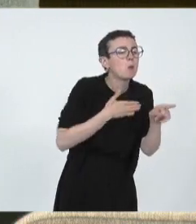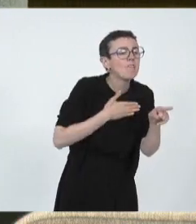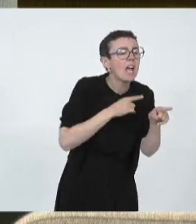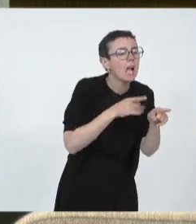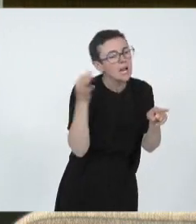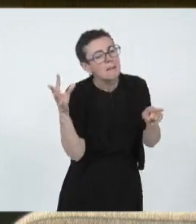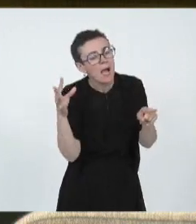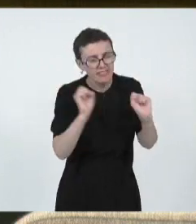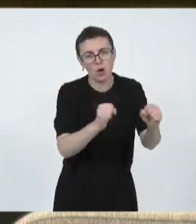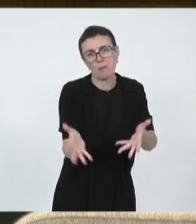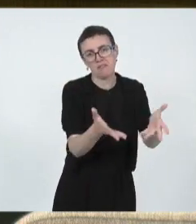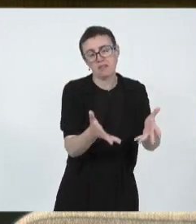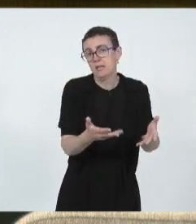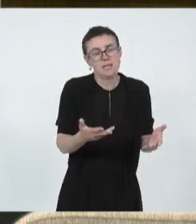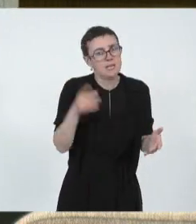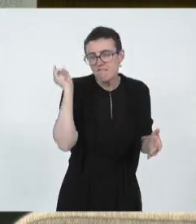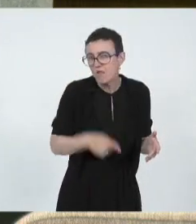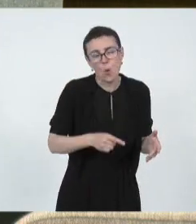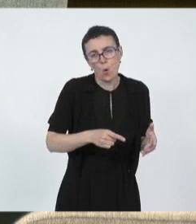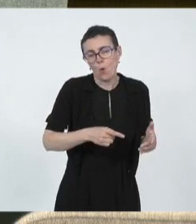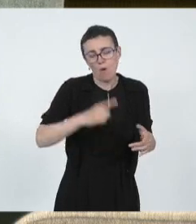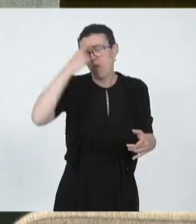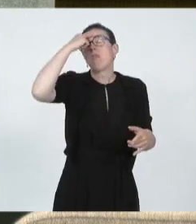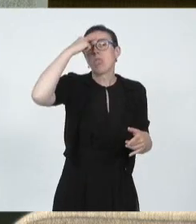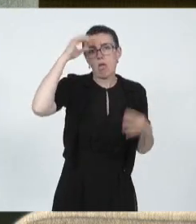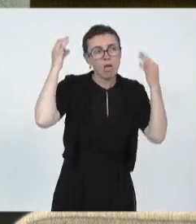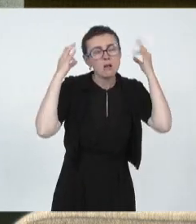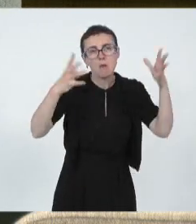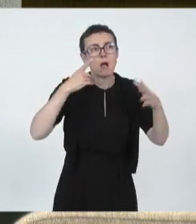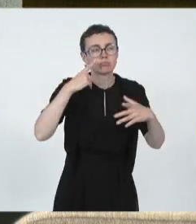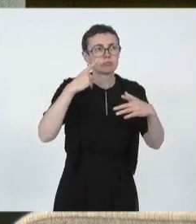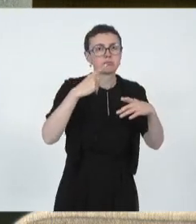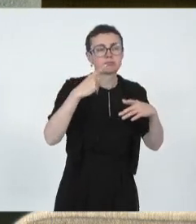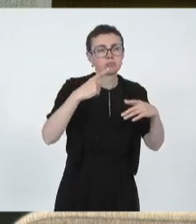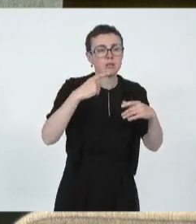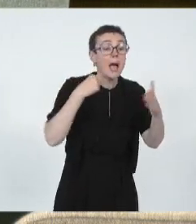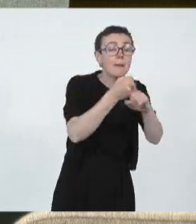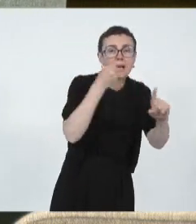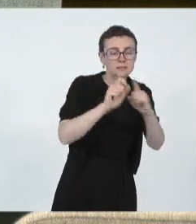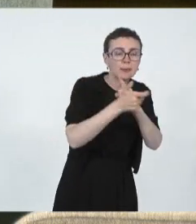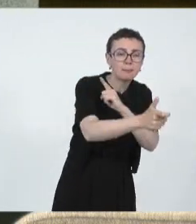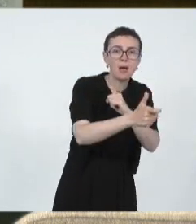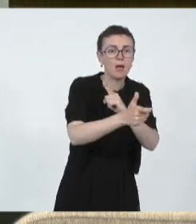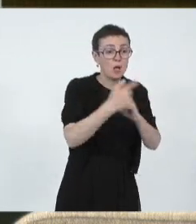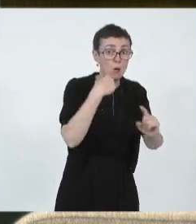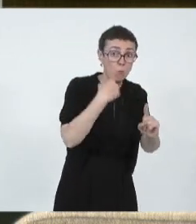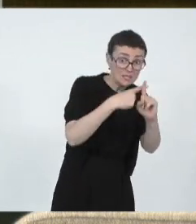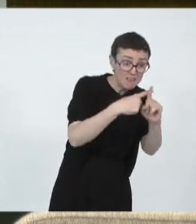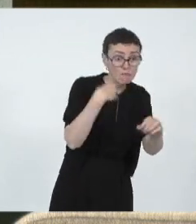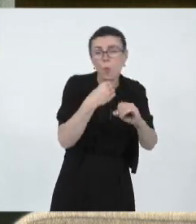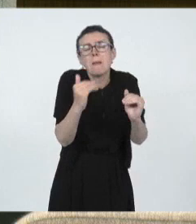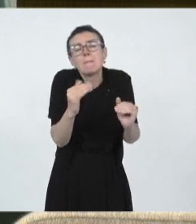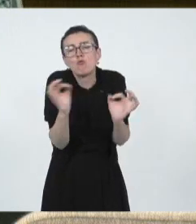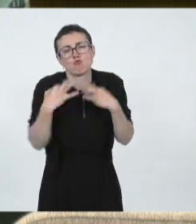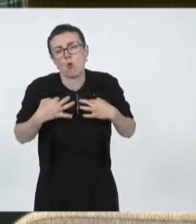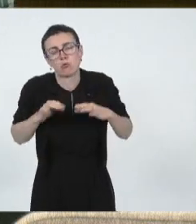dérèglements climatiques, à les atténuer ou au moins avoir un effet neutre en la matière. Donc, au fil du temps, la méthodologie s'est affinée